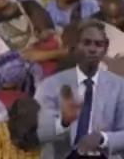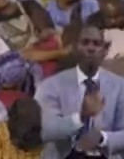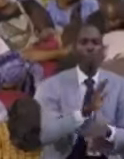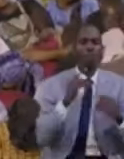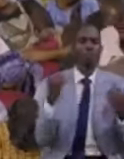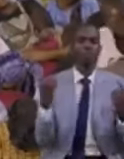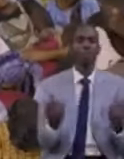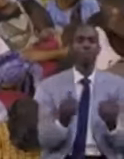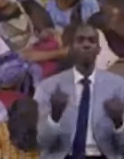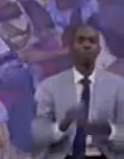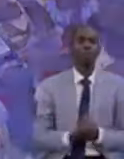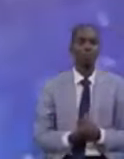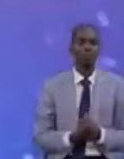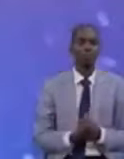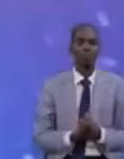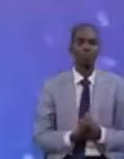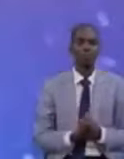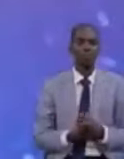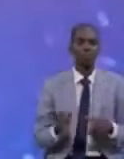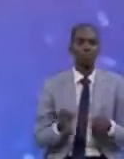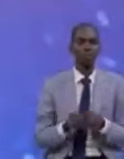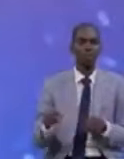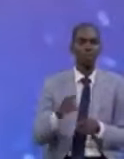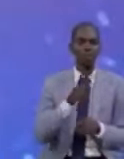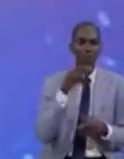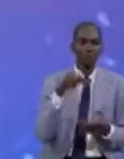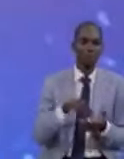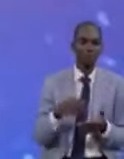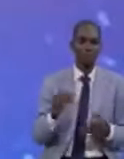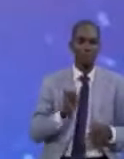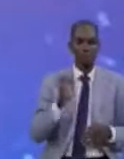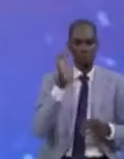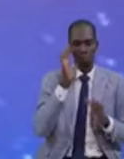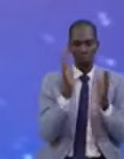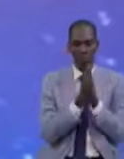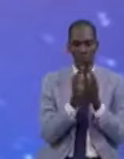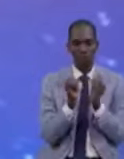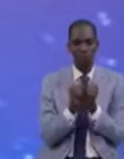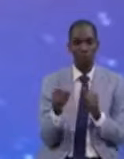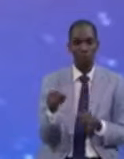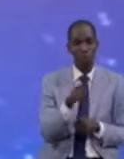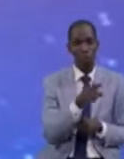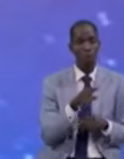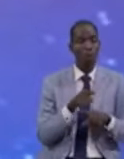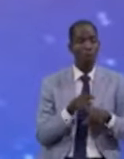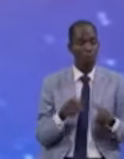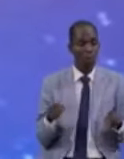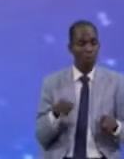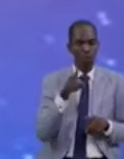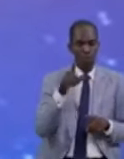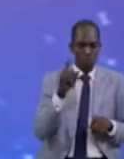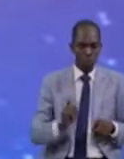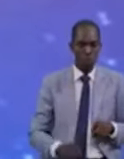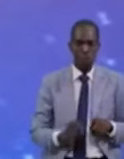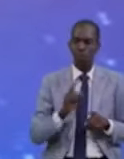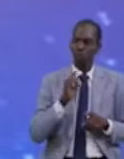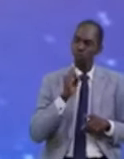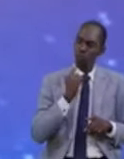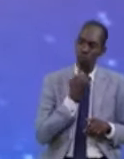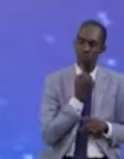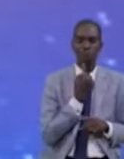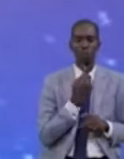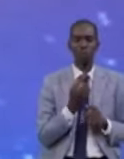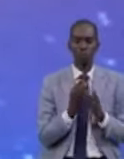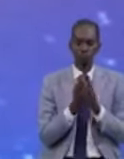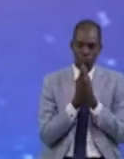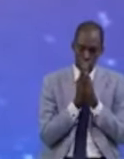pécher comme tu es debout je vais prier avec vous maintenant mais sois sincère dans ton cœur